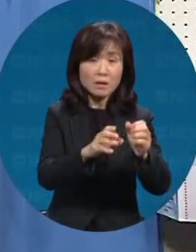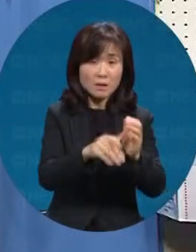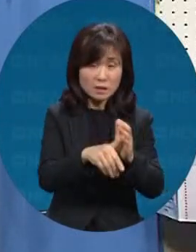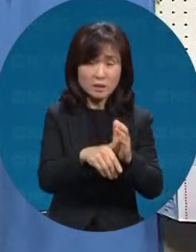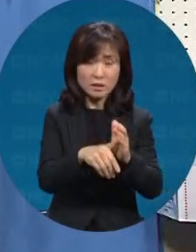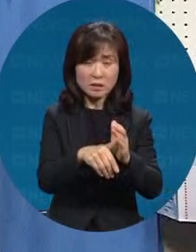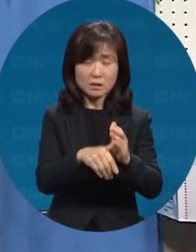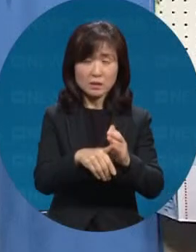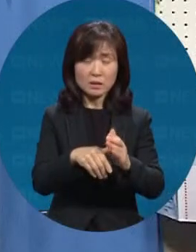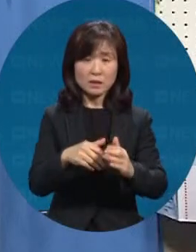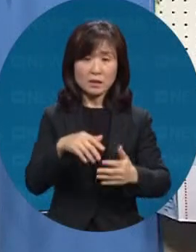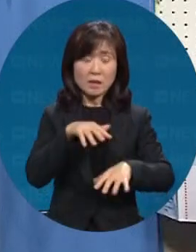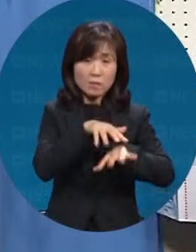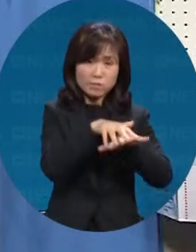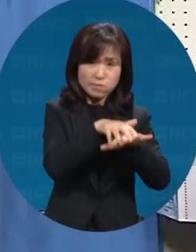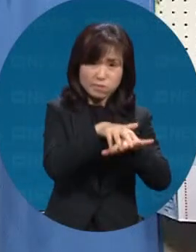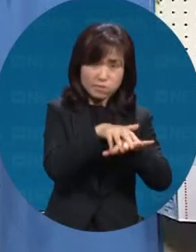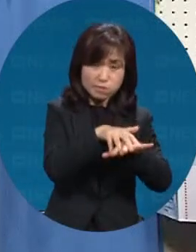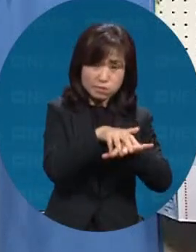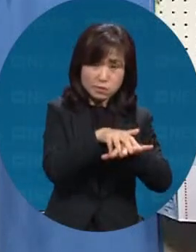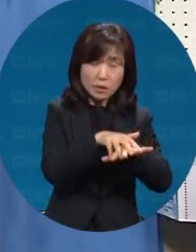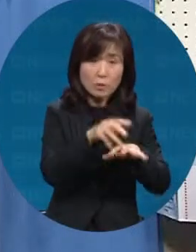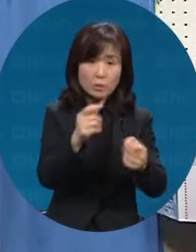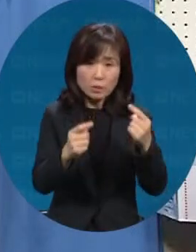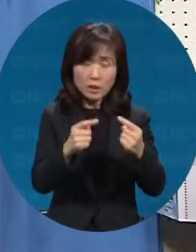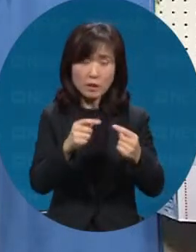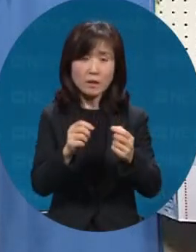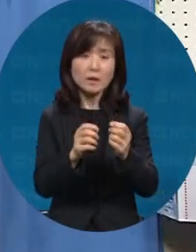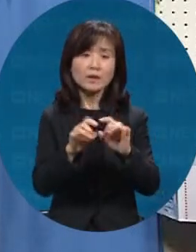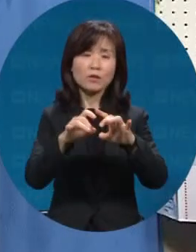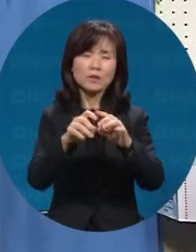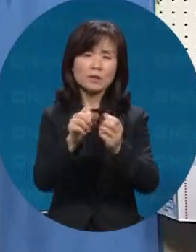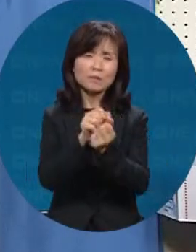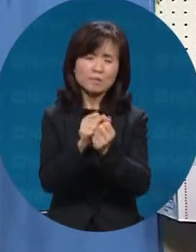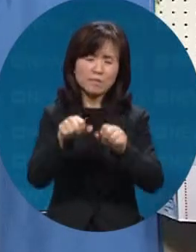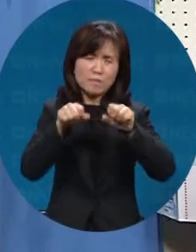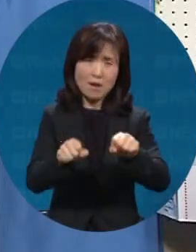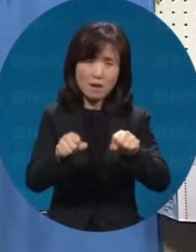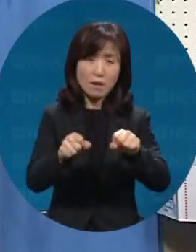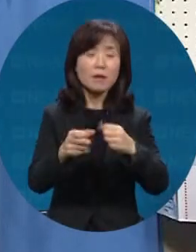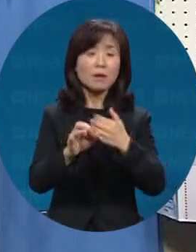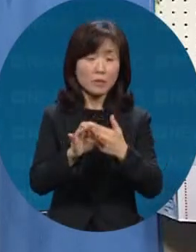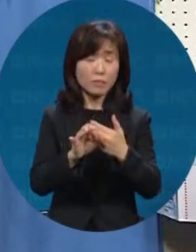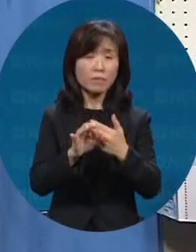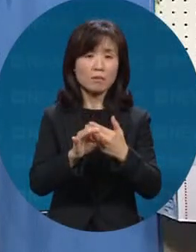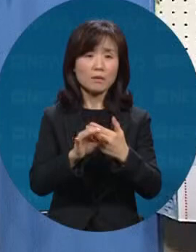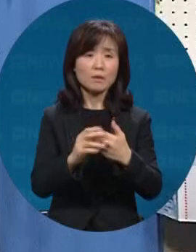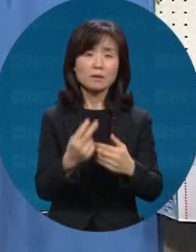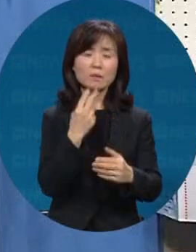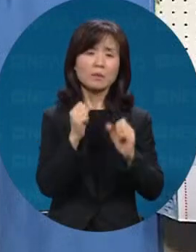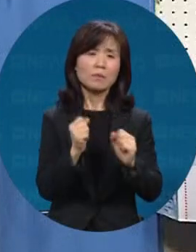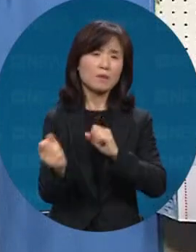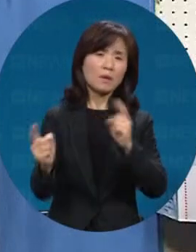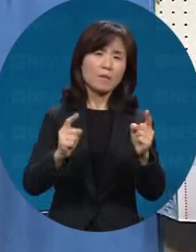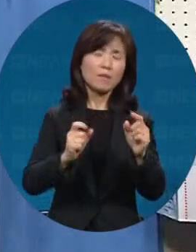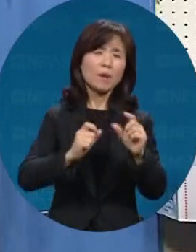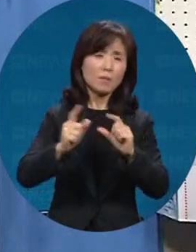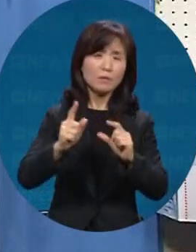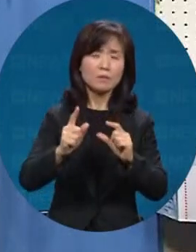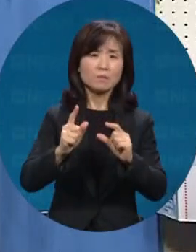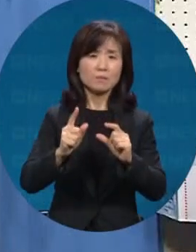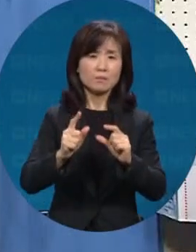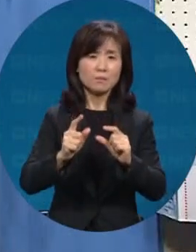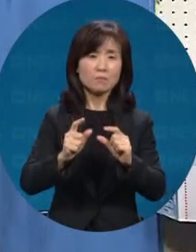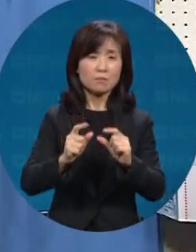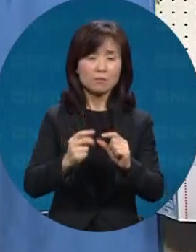되지만 심장 충격기를 쓰면 몇 배 이상의 생존율이 증가하고 정말 살아서 되시는 분들이 많습니다. 그렇기 때문에